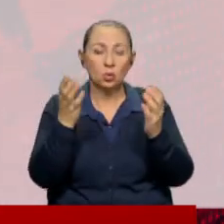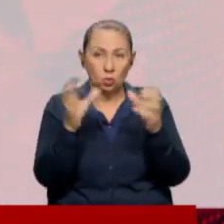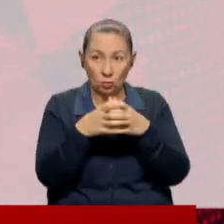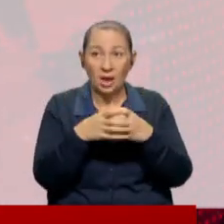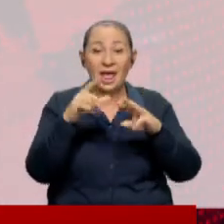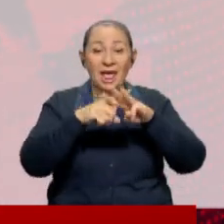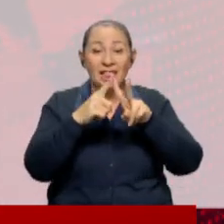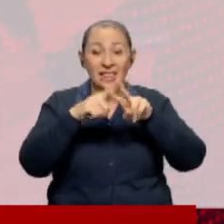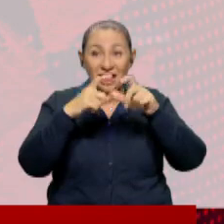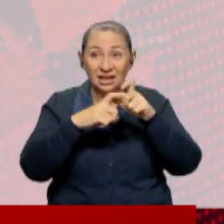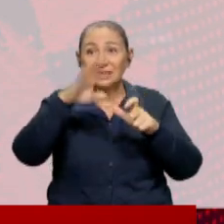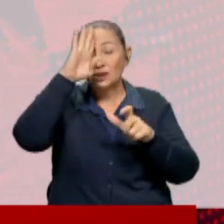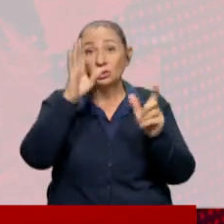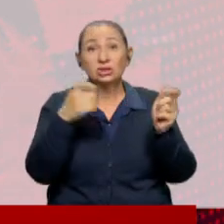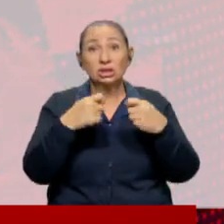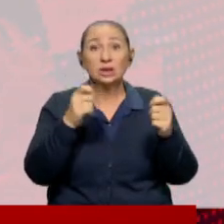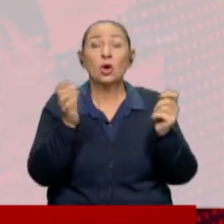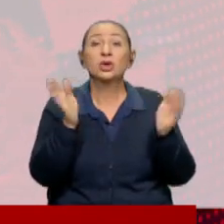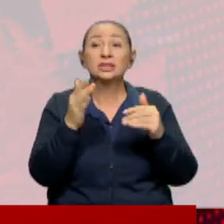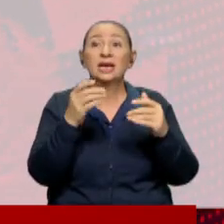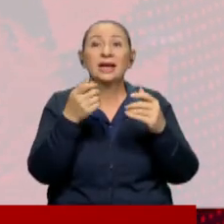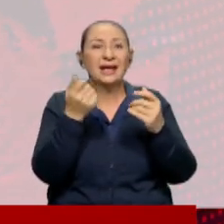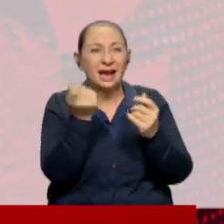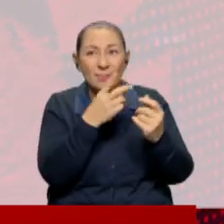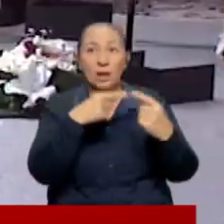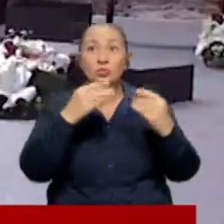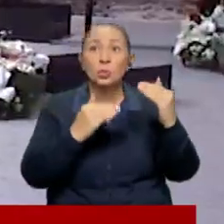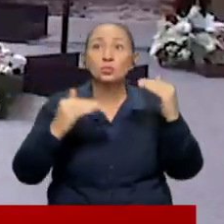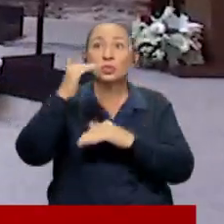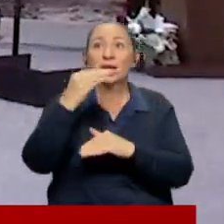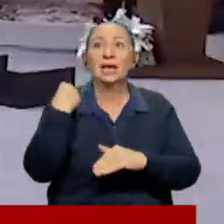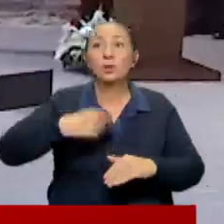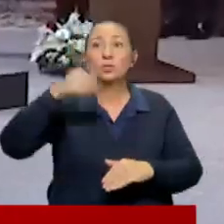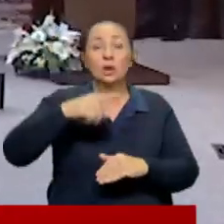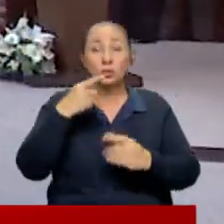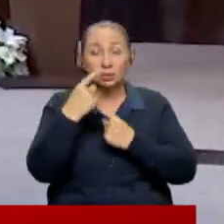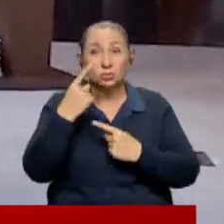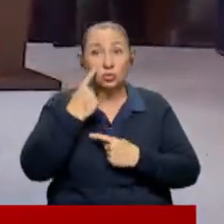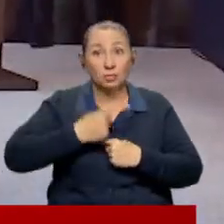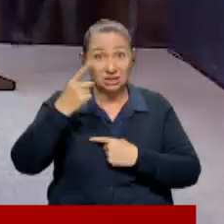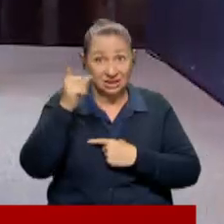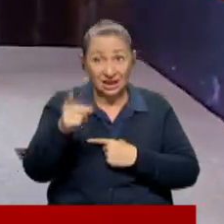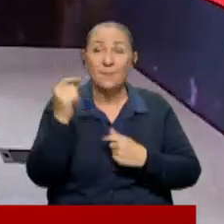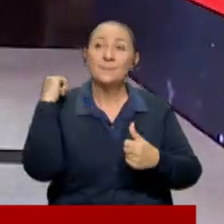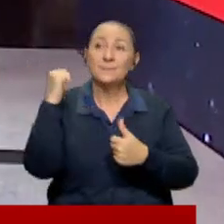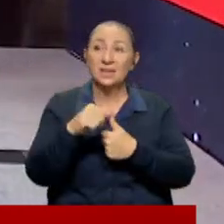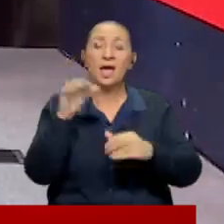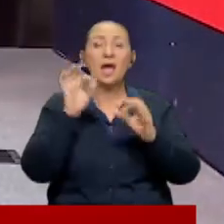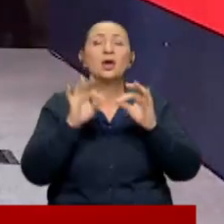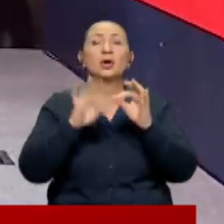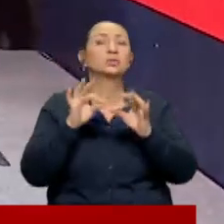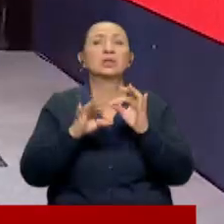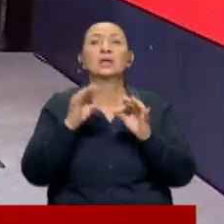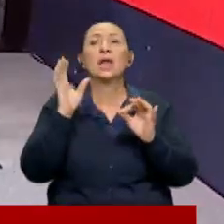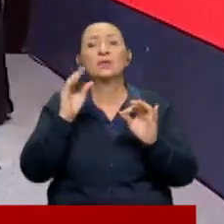ve İstanbul Ticaret Odası rakamları TÜİK rakamının çok üstünde. Yeni Günde konuşan Cumhurbaşkanı ise bir kez daha